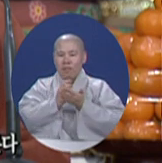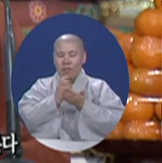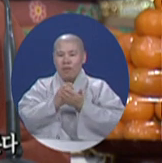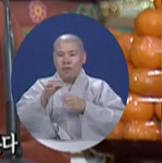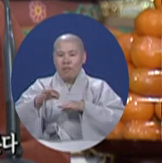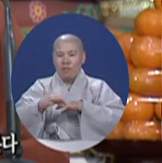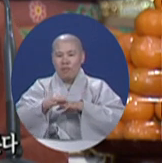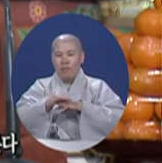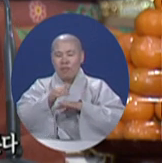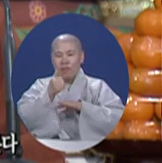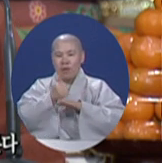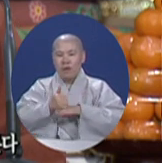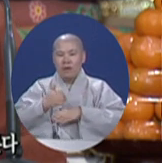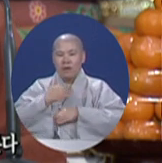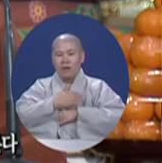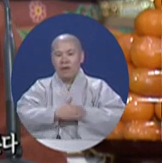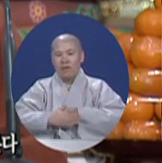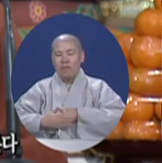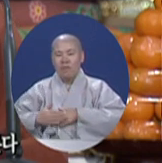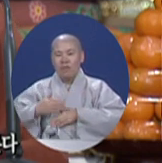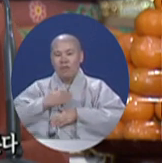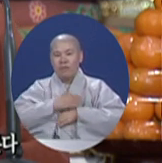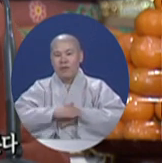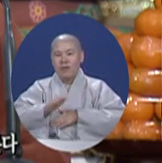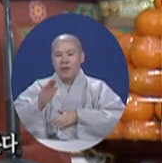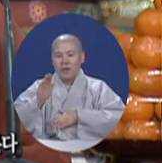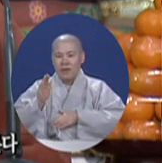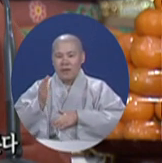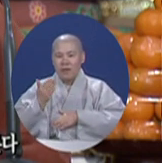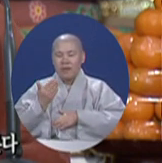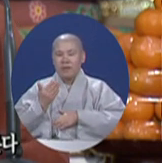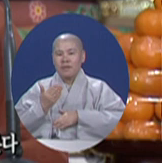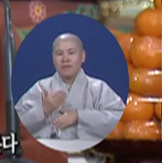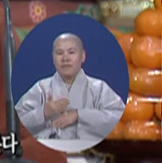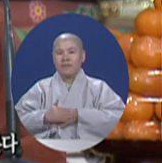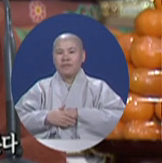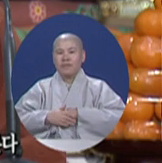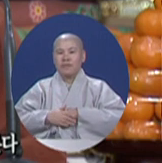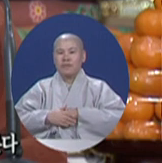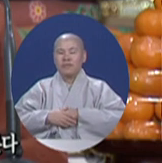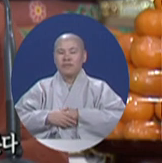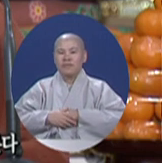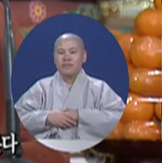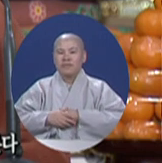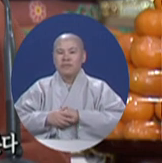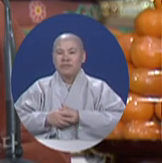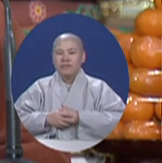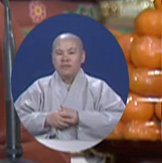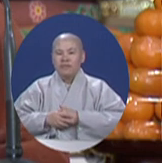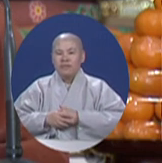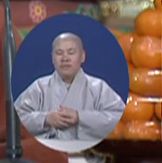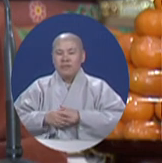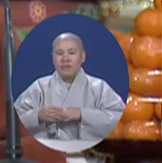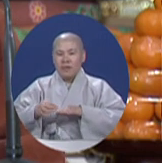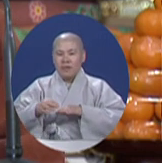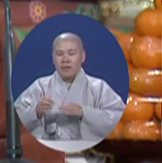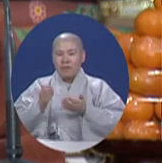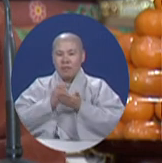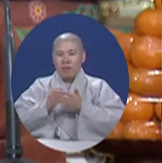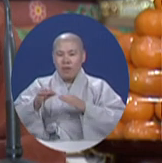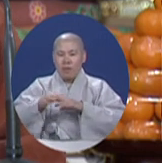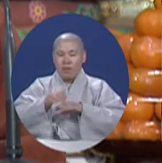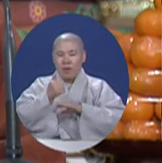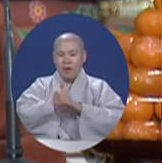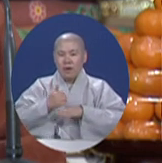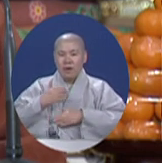몸이 된다. 이렇게 됐거든요. 법왕신이라. 기 법왕지 의신이야 그 법왕의 몸이라고 하는